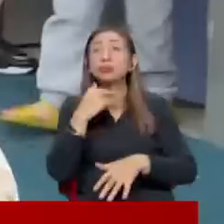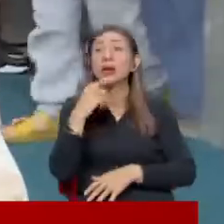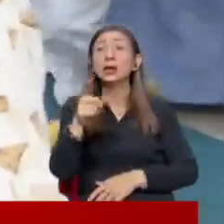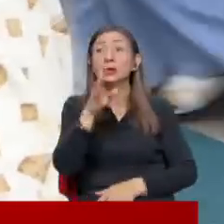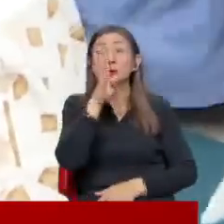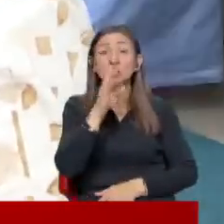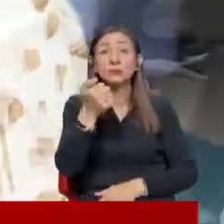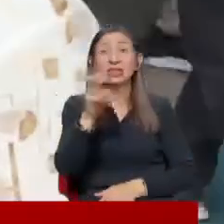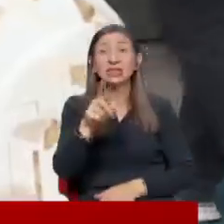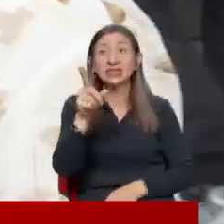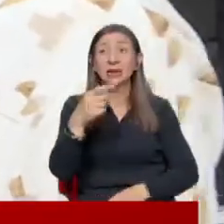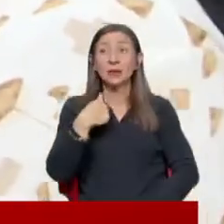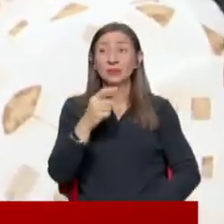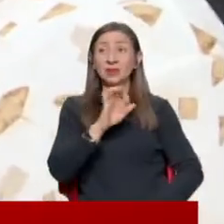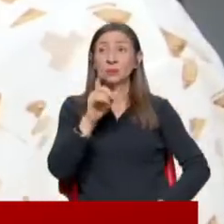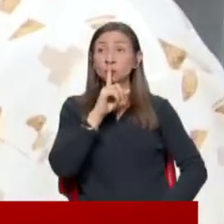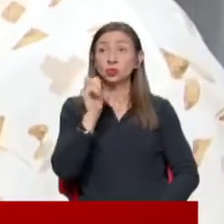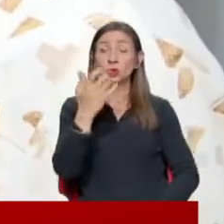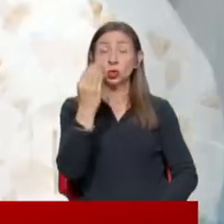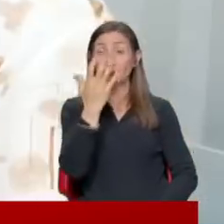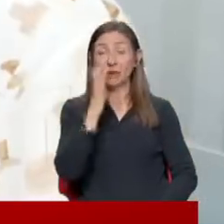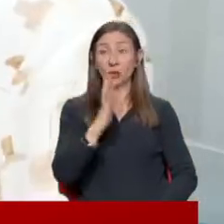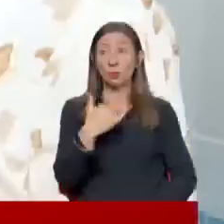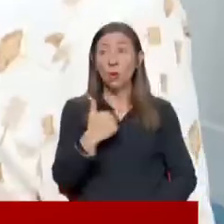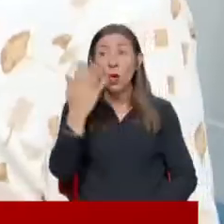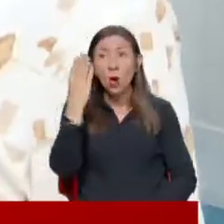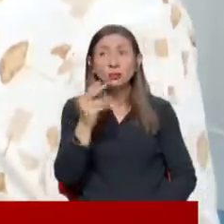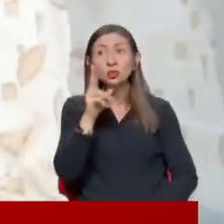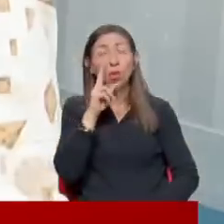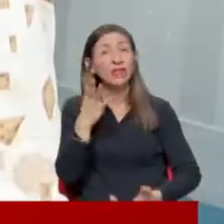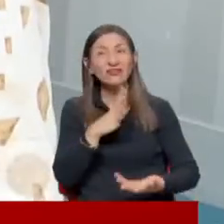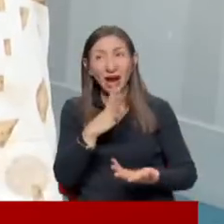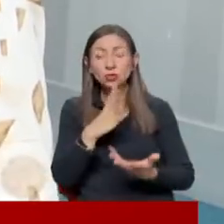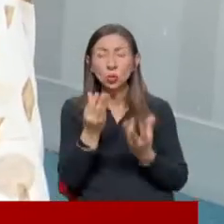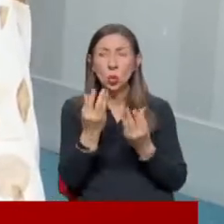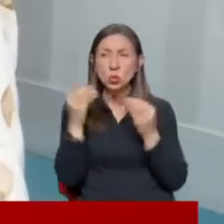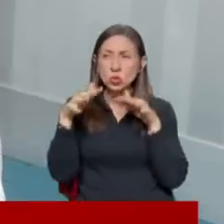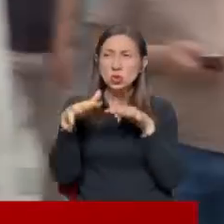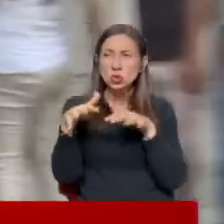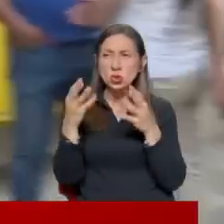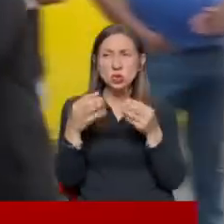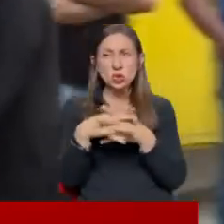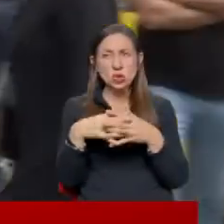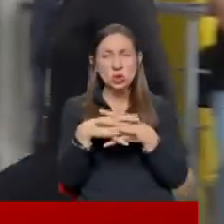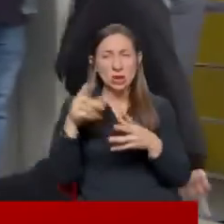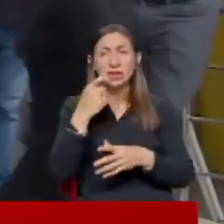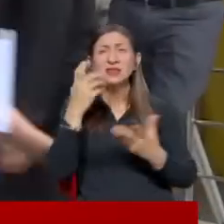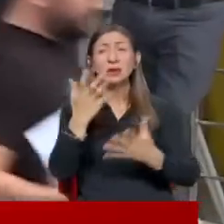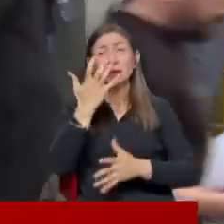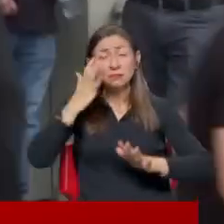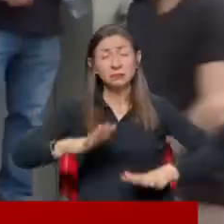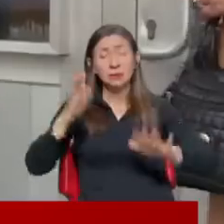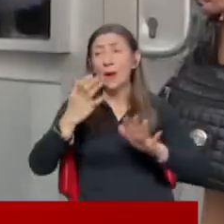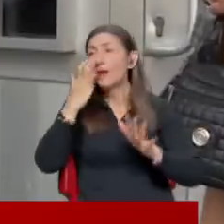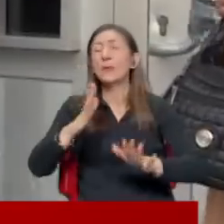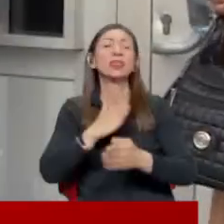numaranız? 468. Benim tam 100 gün oldu, bekliyorum hala. Öğreneyim dedim son durum ne. Çok kalabalık, yoğun ya. Yıllarca beklediler,